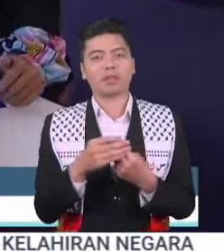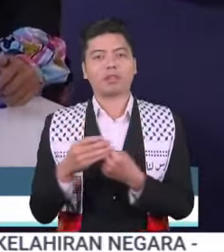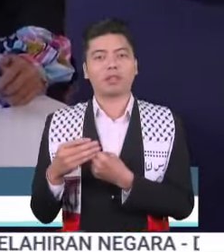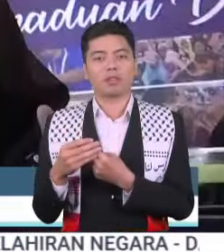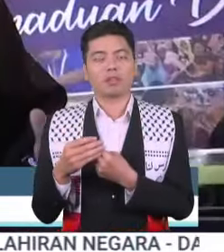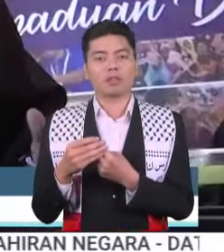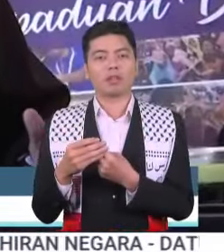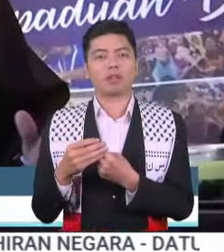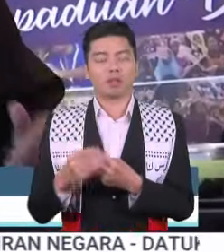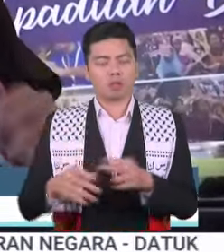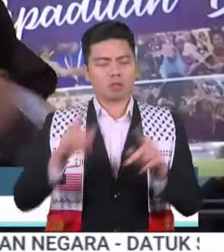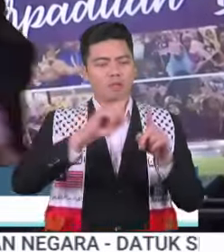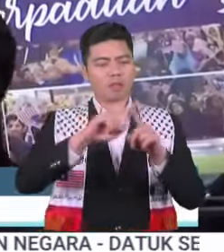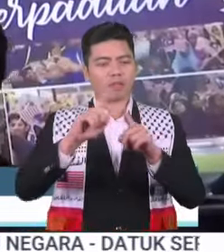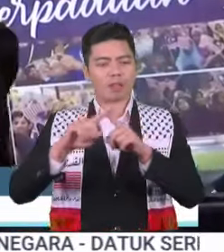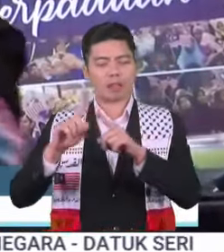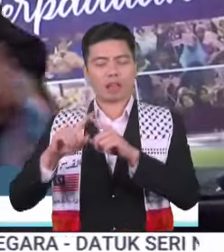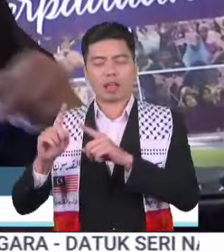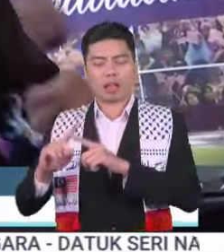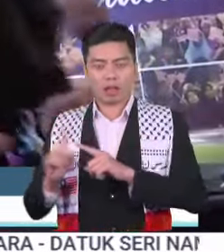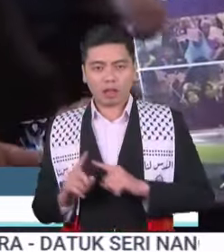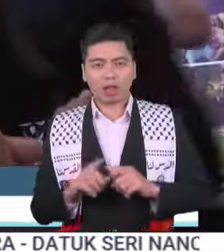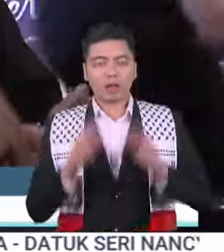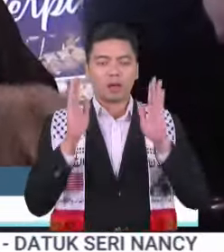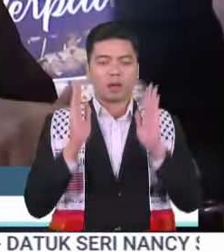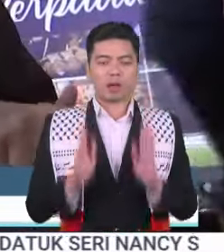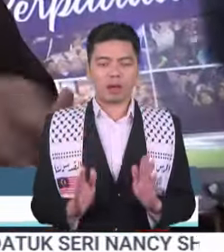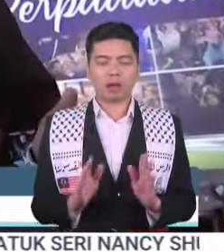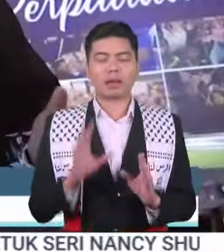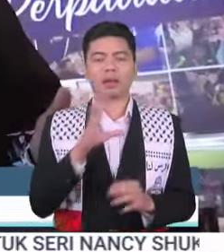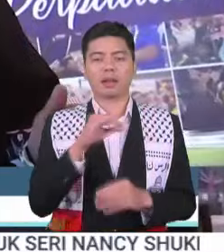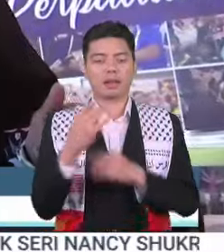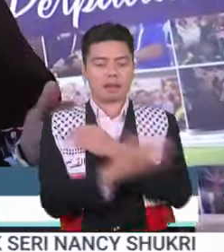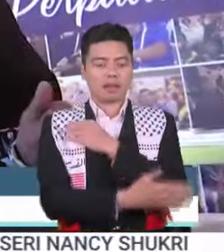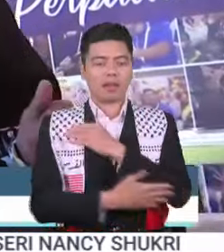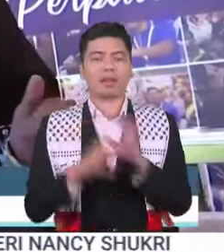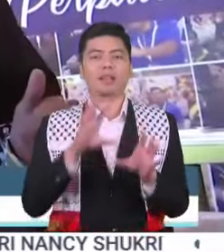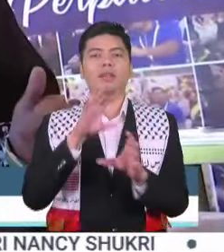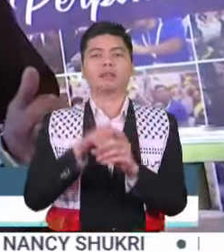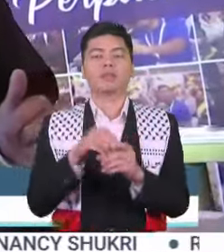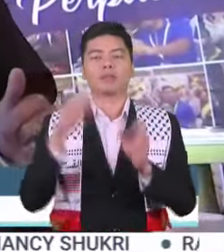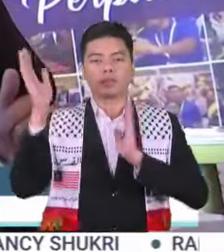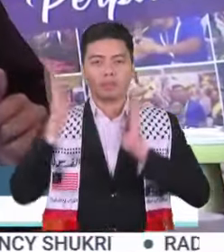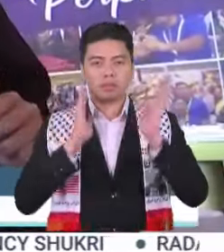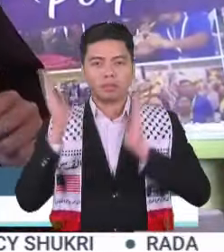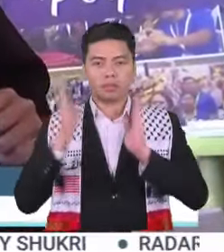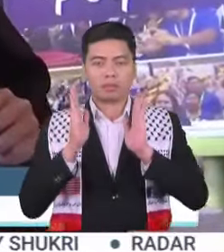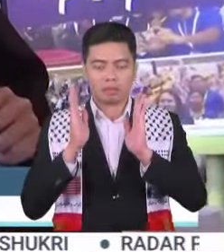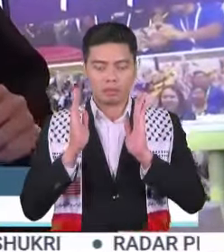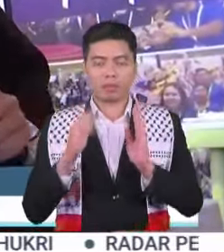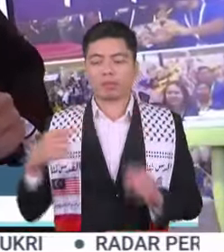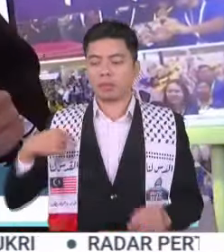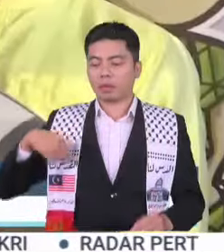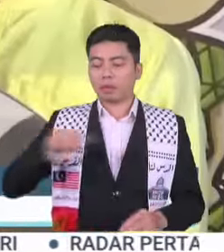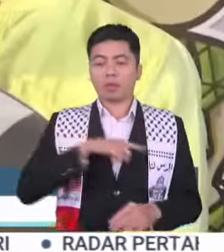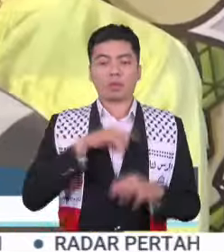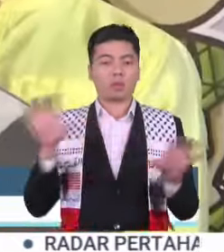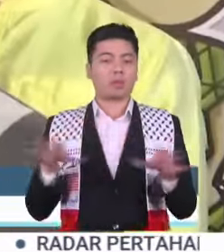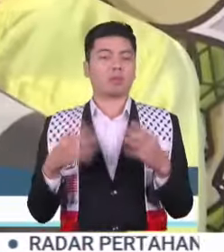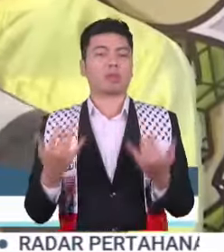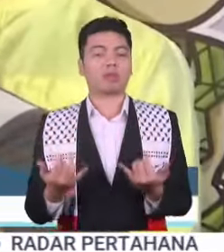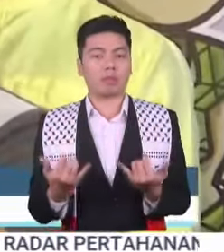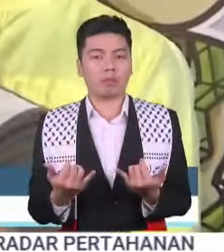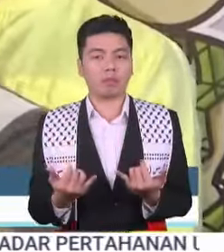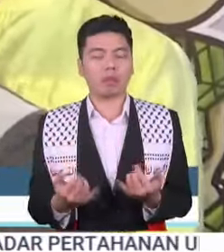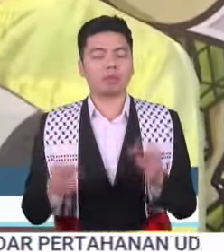menyatupadukan kepelbagaian kaum dan kepelbagaian agama yang ada dalam negara Malaysia ini. Jadi apa yang kami buat ini adalah